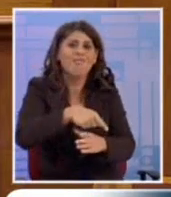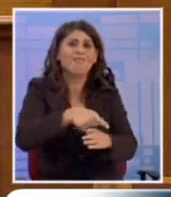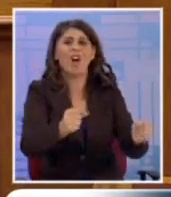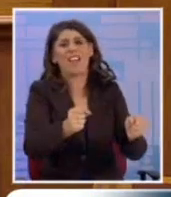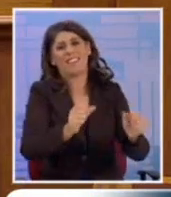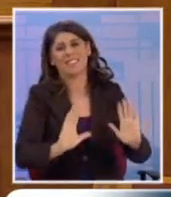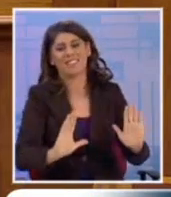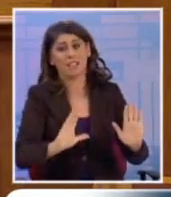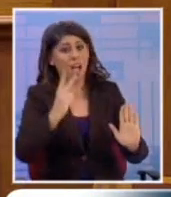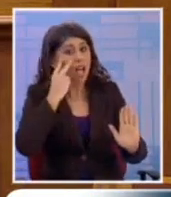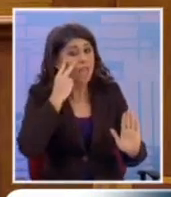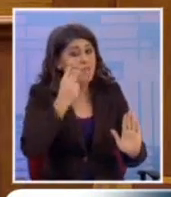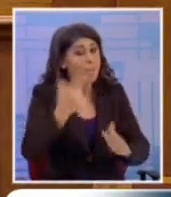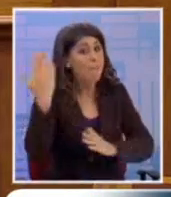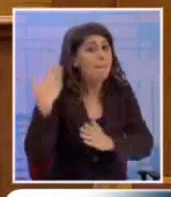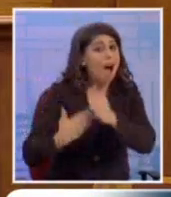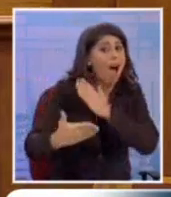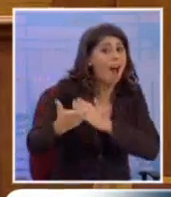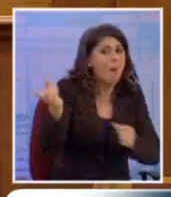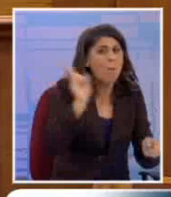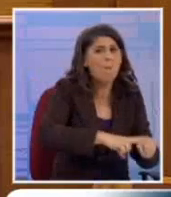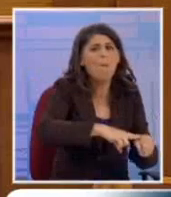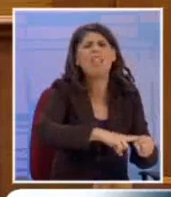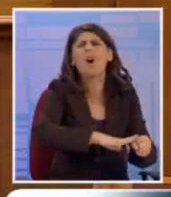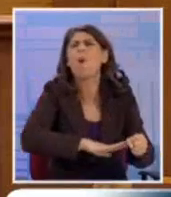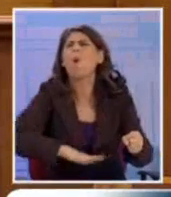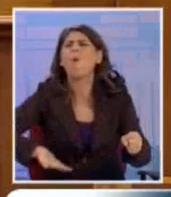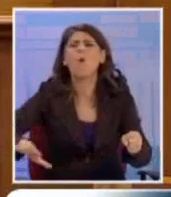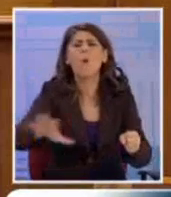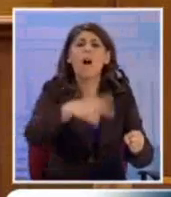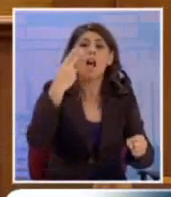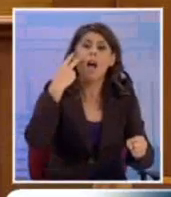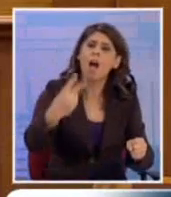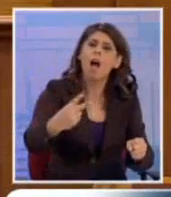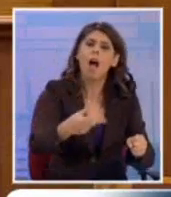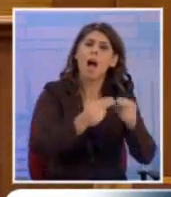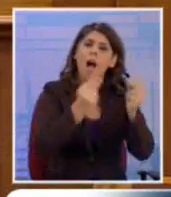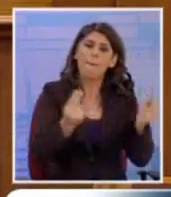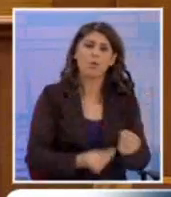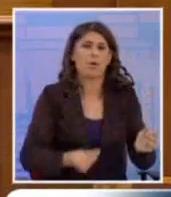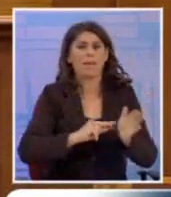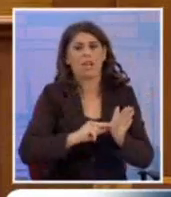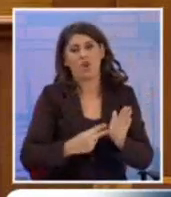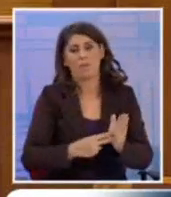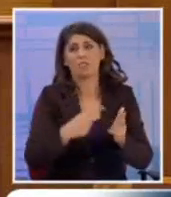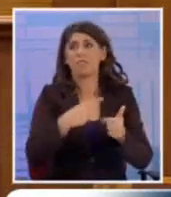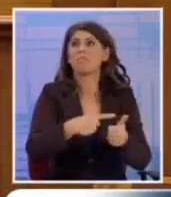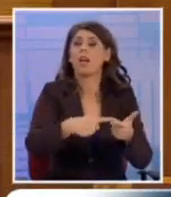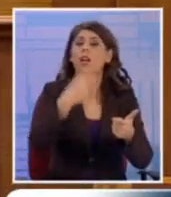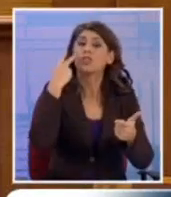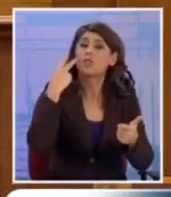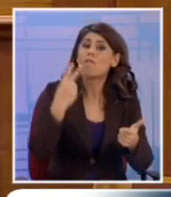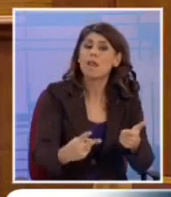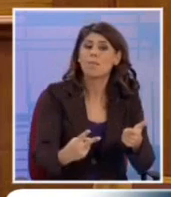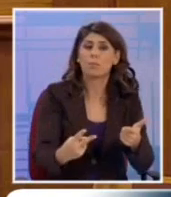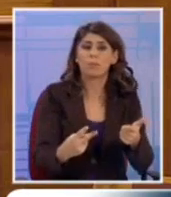Βλέπουμε το παλιό να πεθαίνει παντού. Το βλέπουμε στα αποτελέσματα τα οικονομικά. Το βλέπουμε